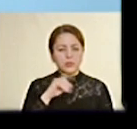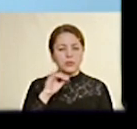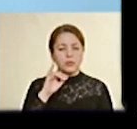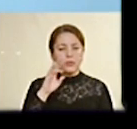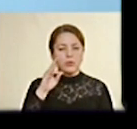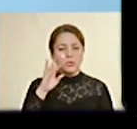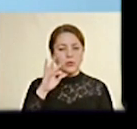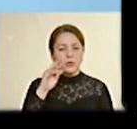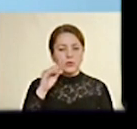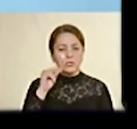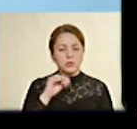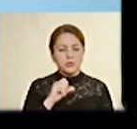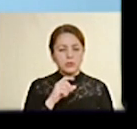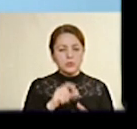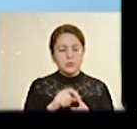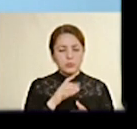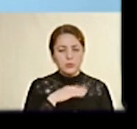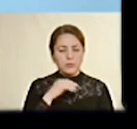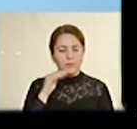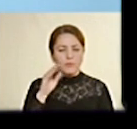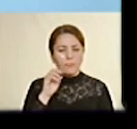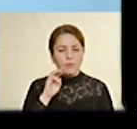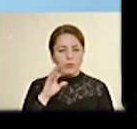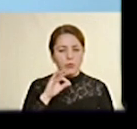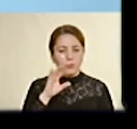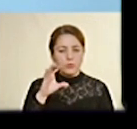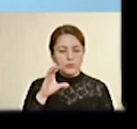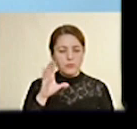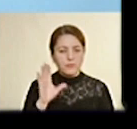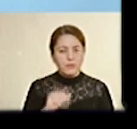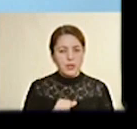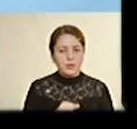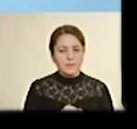bo'lib, fotos va